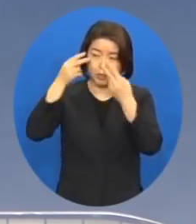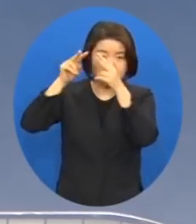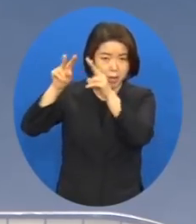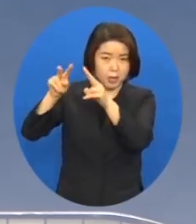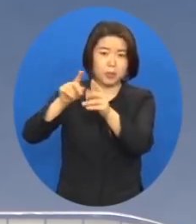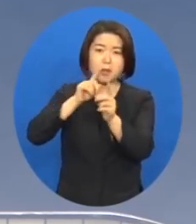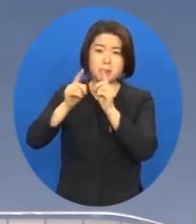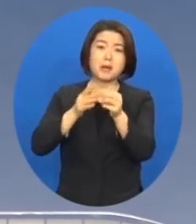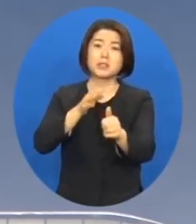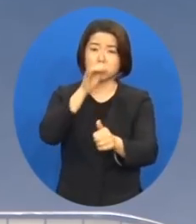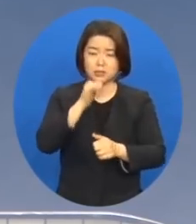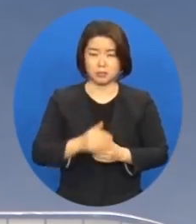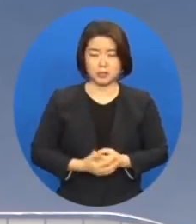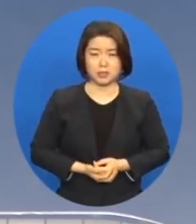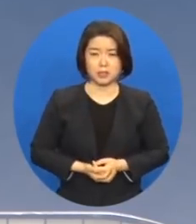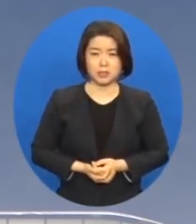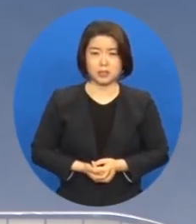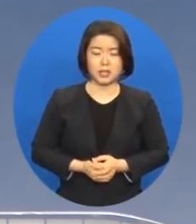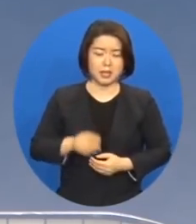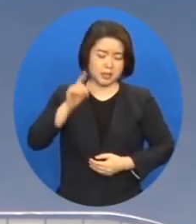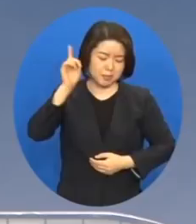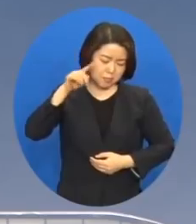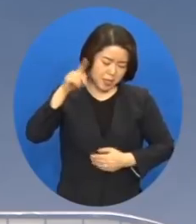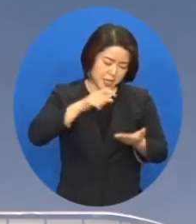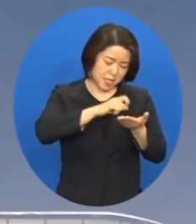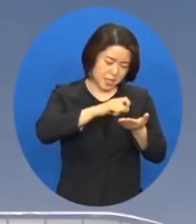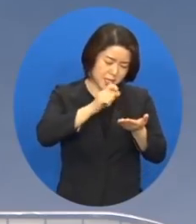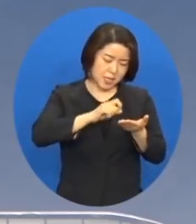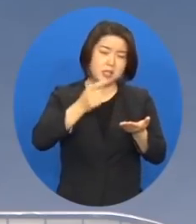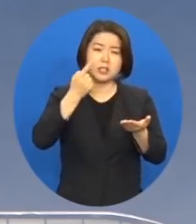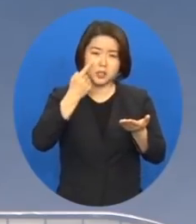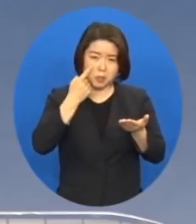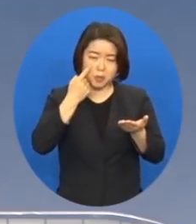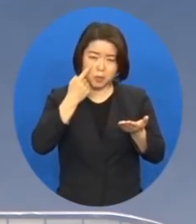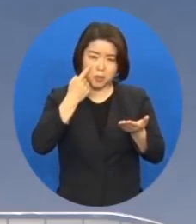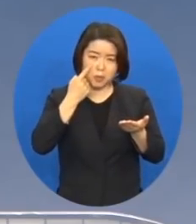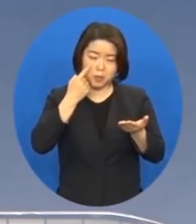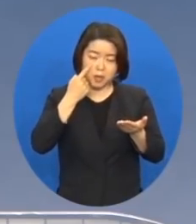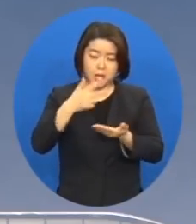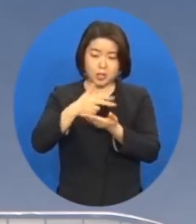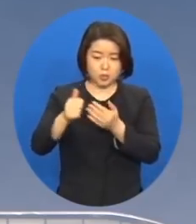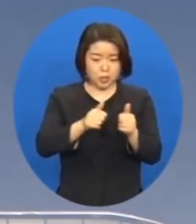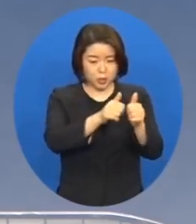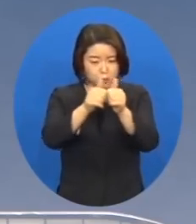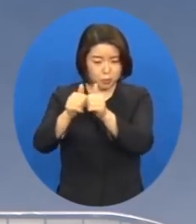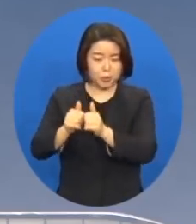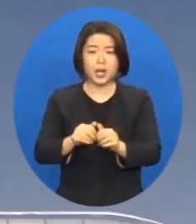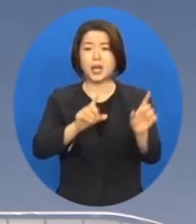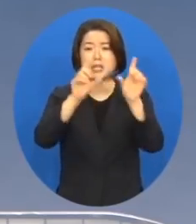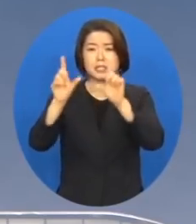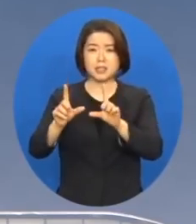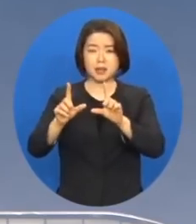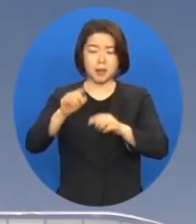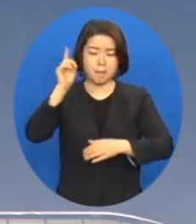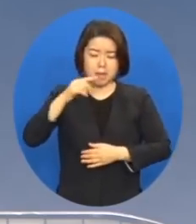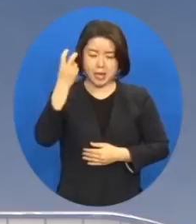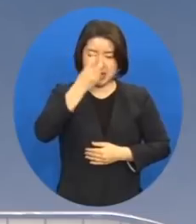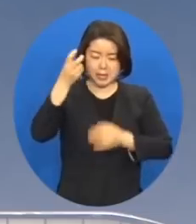하는 거예요. 매일 일기를 쓰면서 그렇게 주님과 동행하는 삶을 계속 점검하고